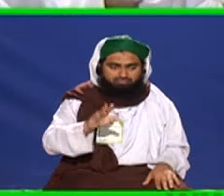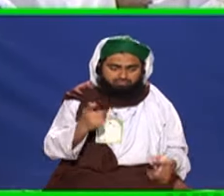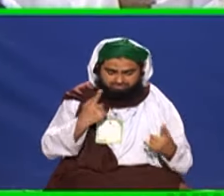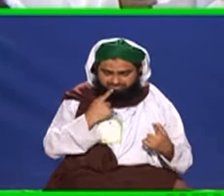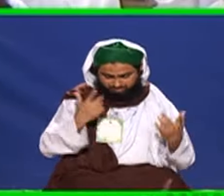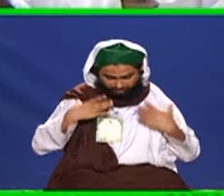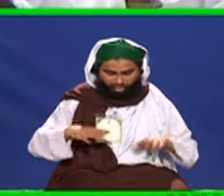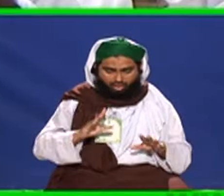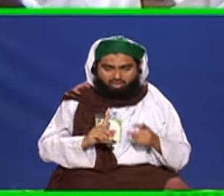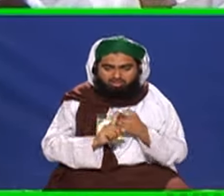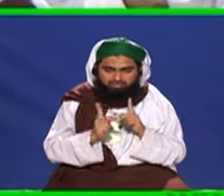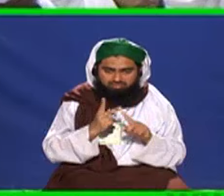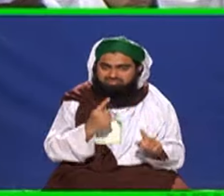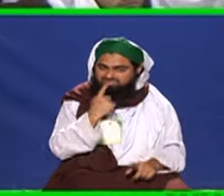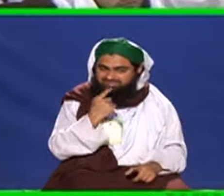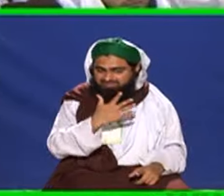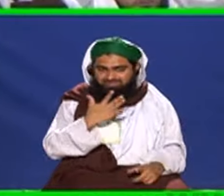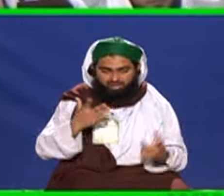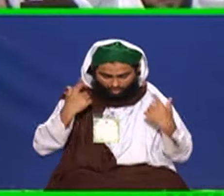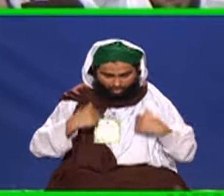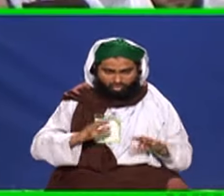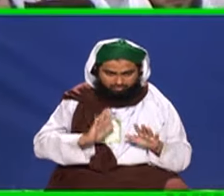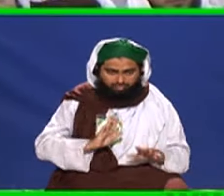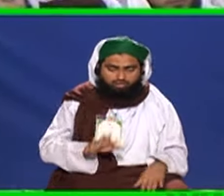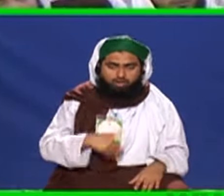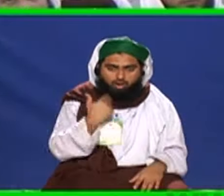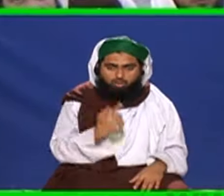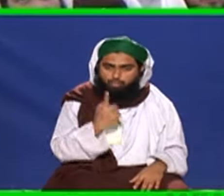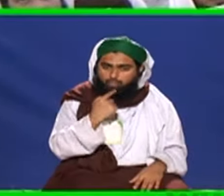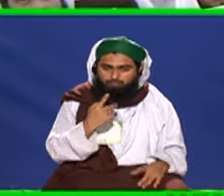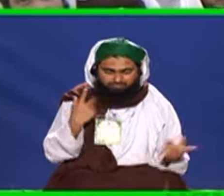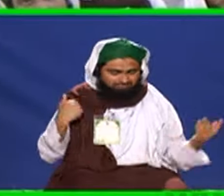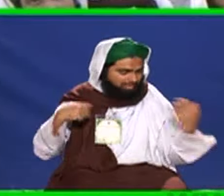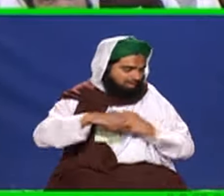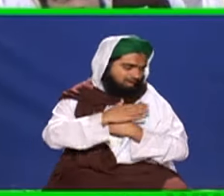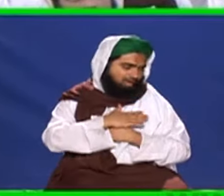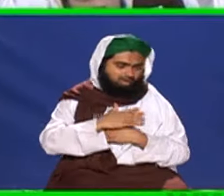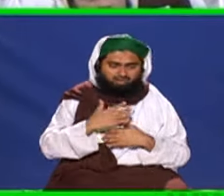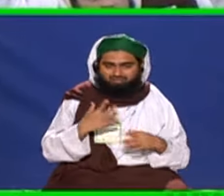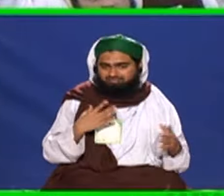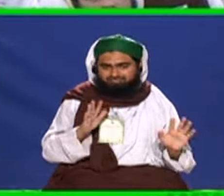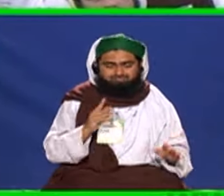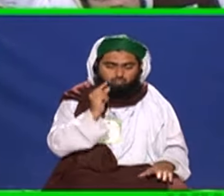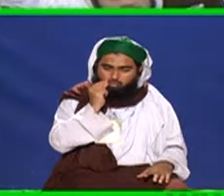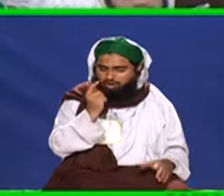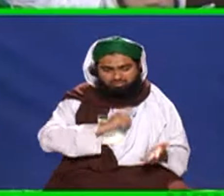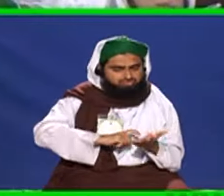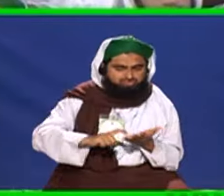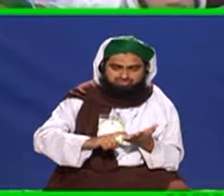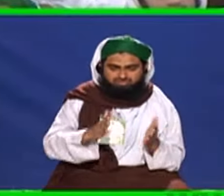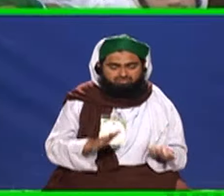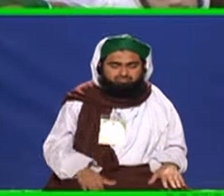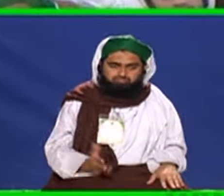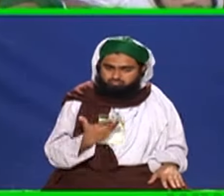بھی ثابت, لباس کا سفید بھی ثابت, سرخ دھاری دار بھی ثابت. ہاں سرخ لباس مرد نہیں پہن